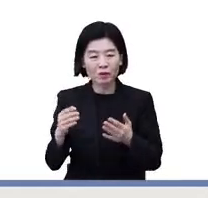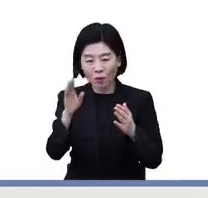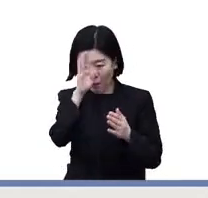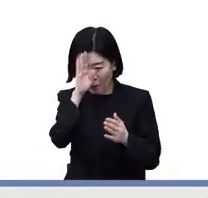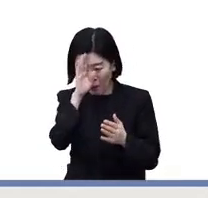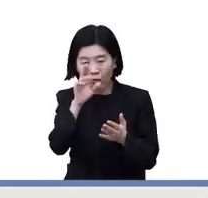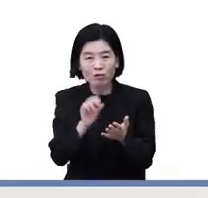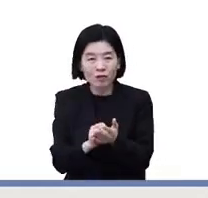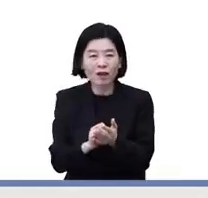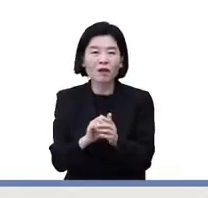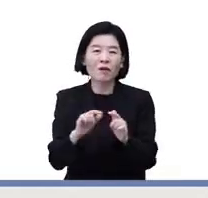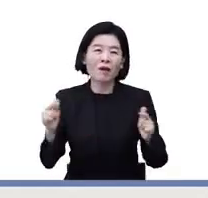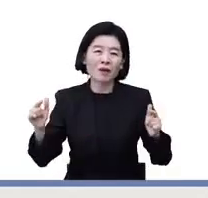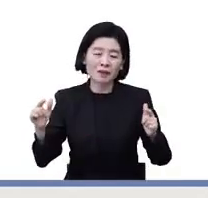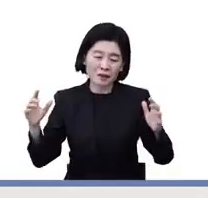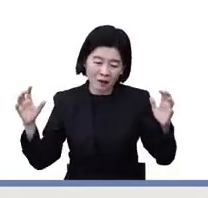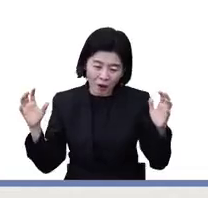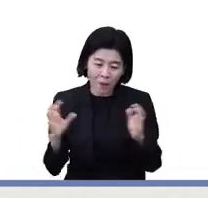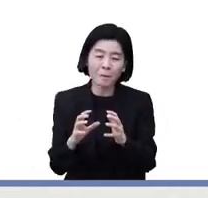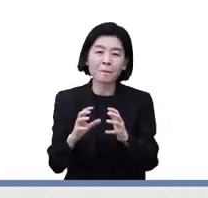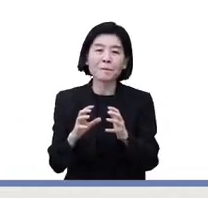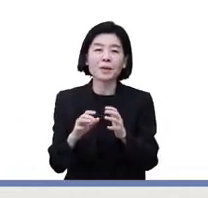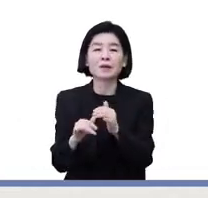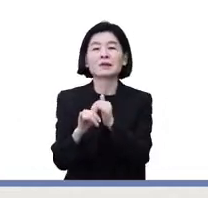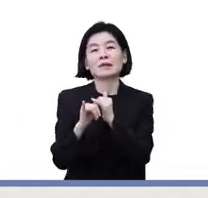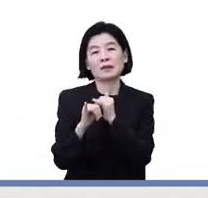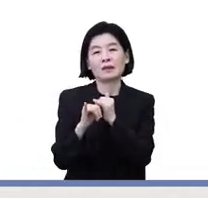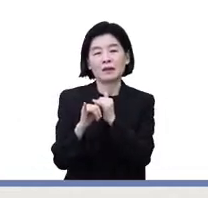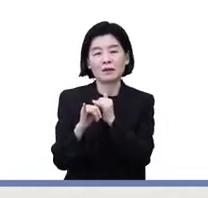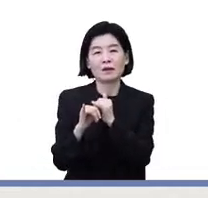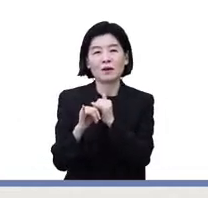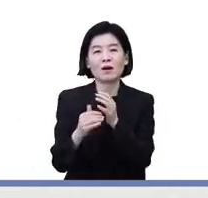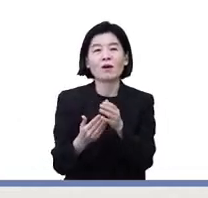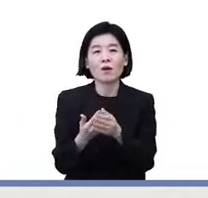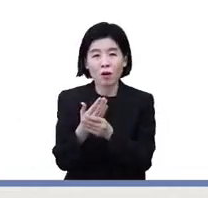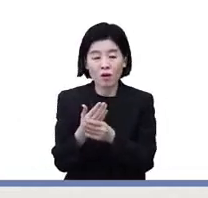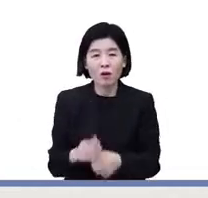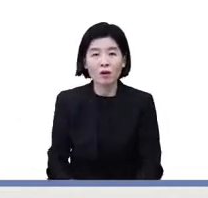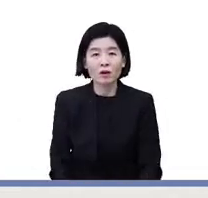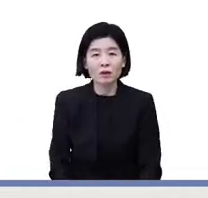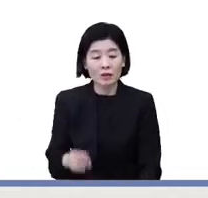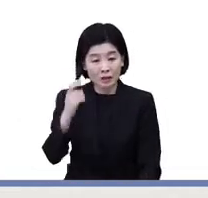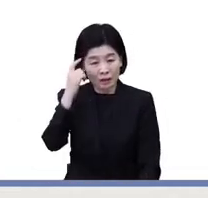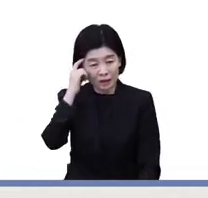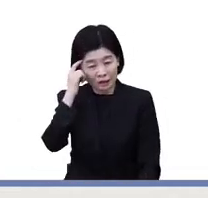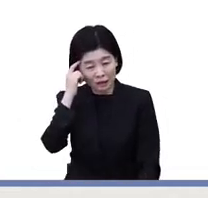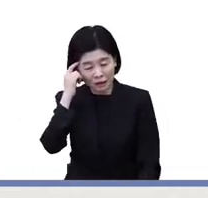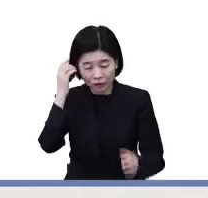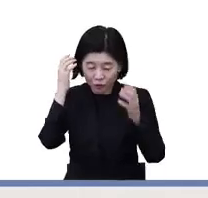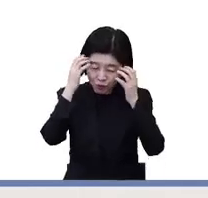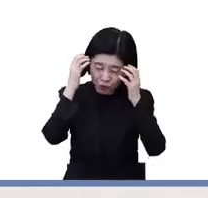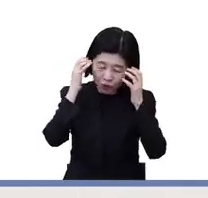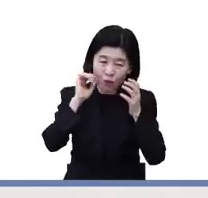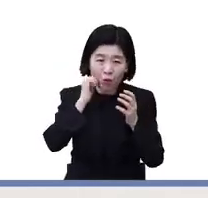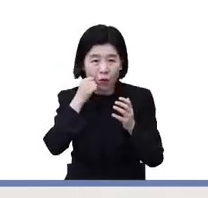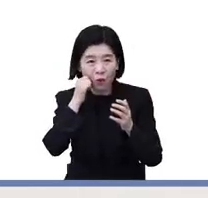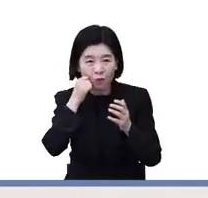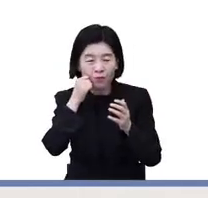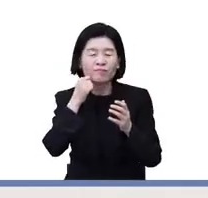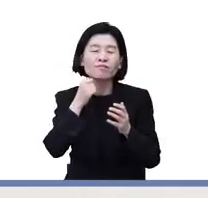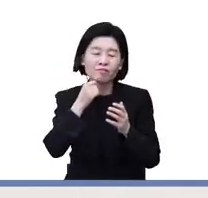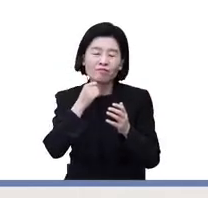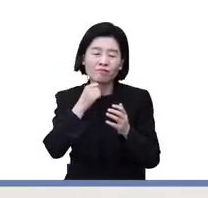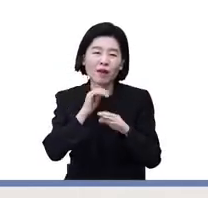어려움이 서로 상호작용을 하면서 영향을 줄 겁니다. 그래도 정신적 어려움은 굉장히 중요한 부분이니까요. 요거는